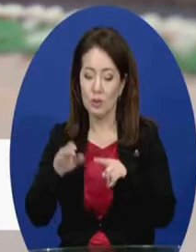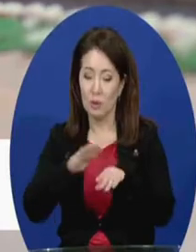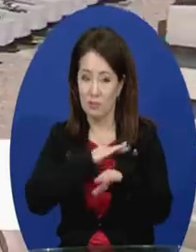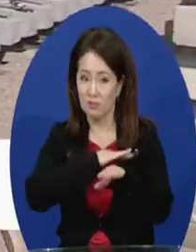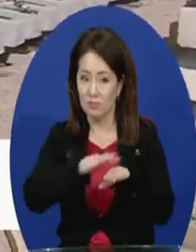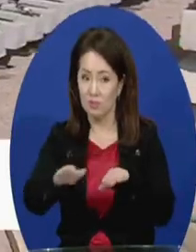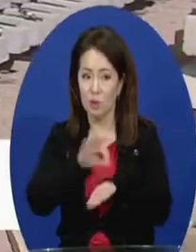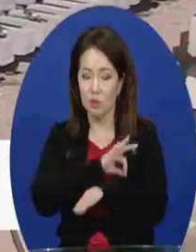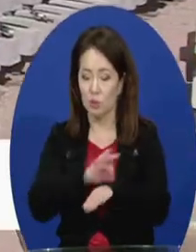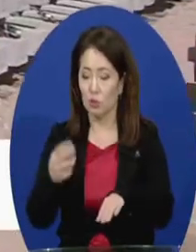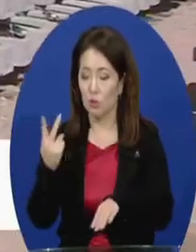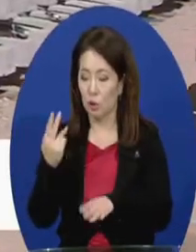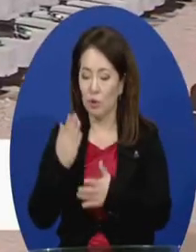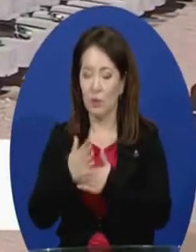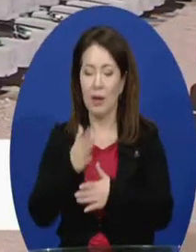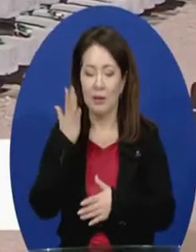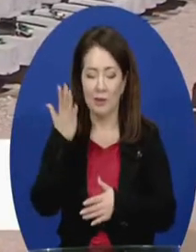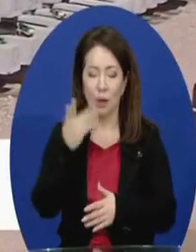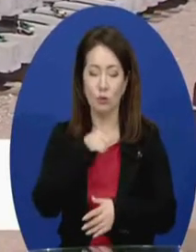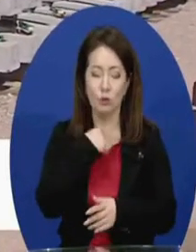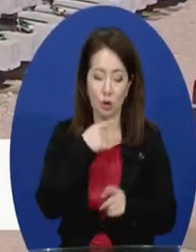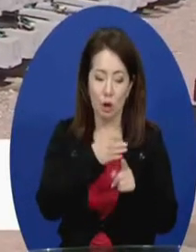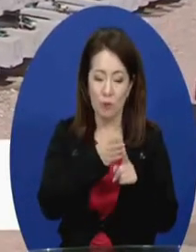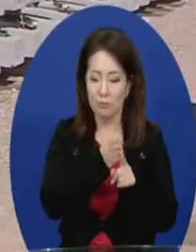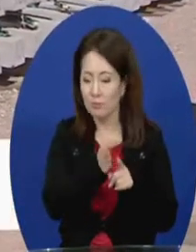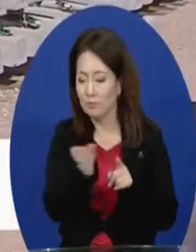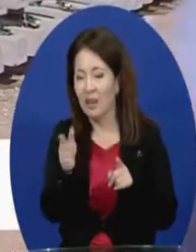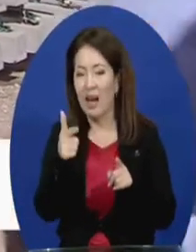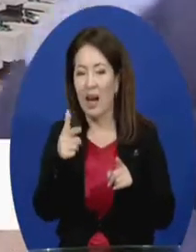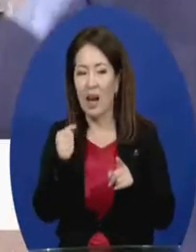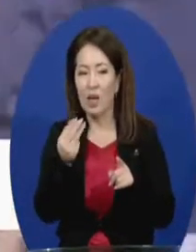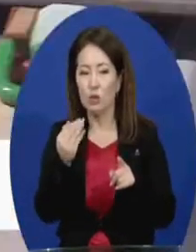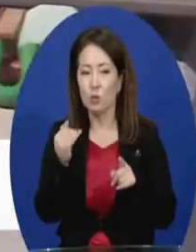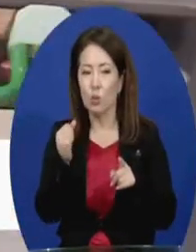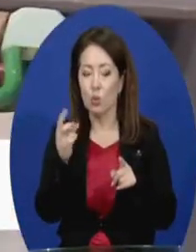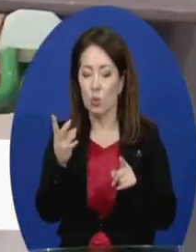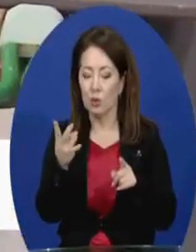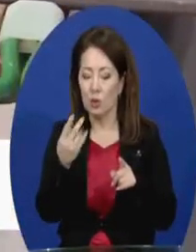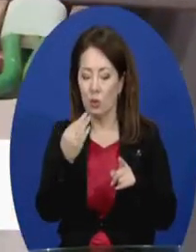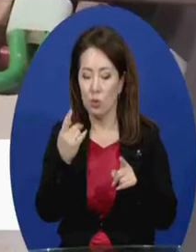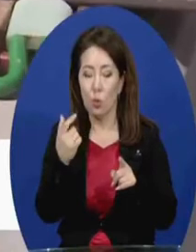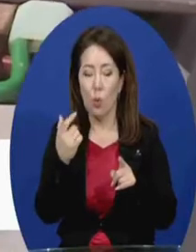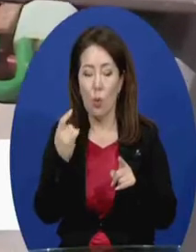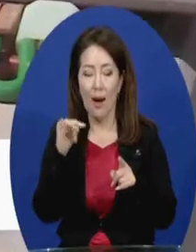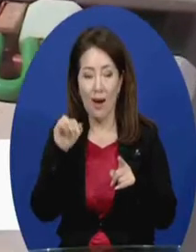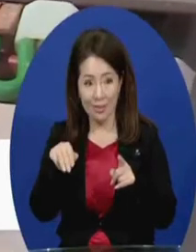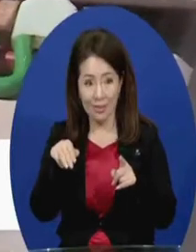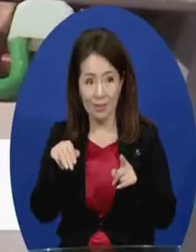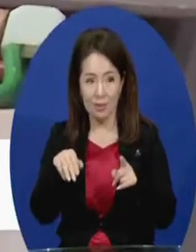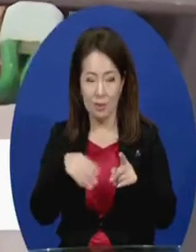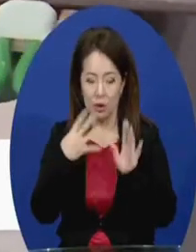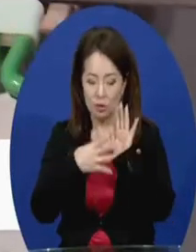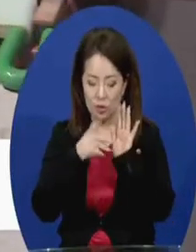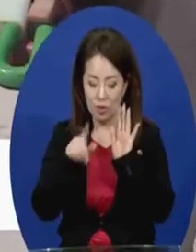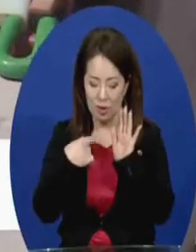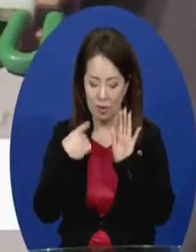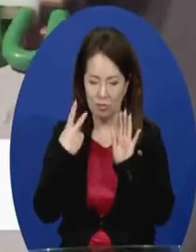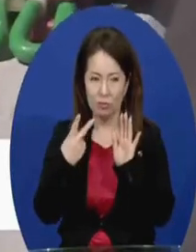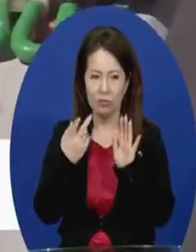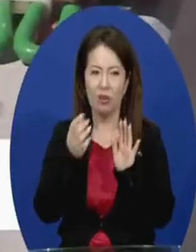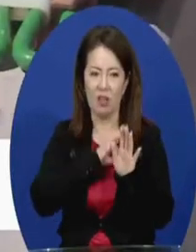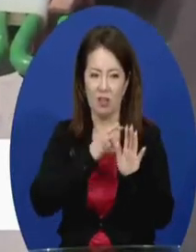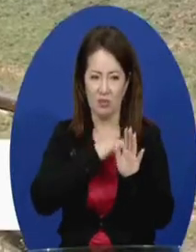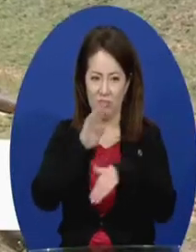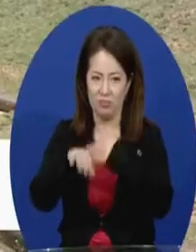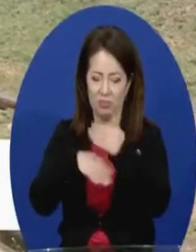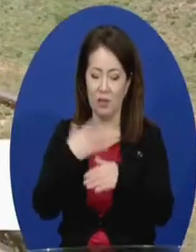байгаа. За 5-7 хашин сухаа чиглэлийн төмөр зам бол 9.5% IRR буюу дотоодын төслийн өгөөжтэй. За 5-7